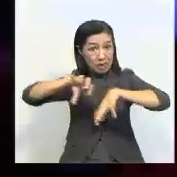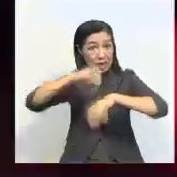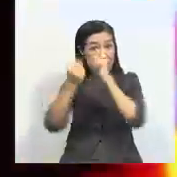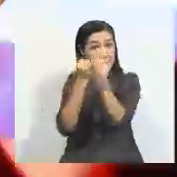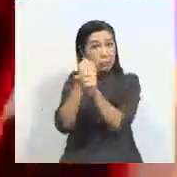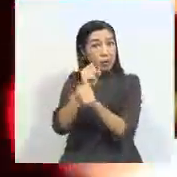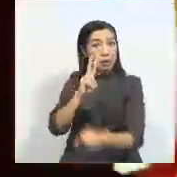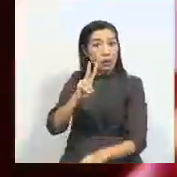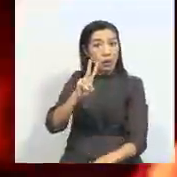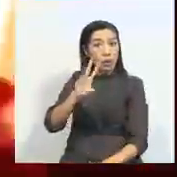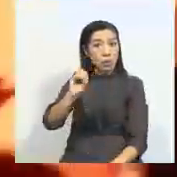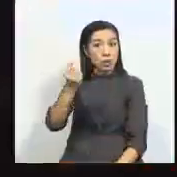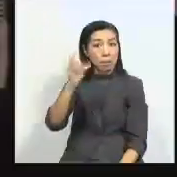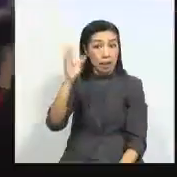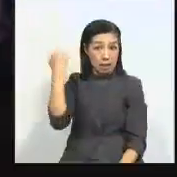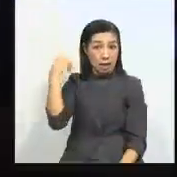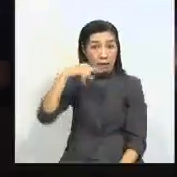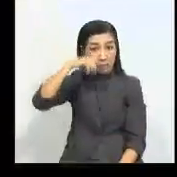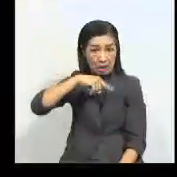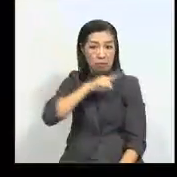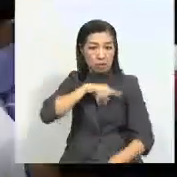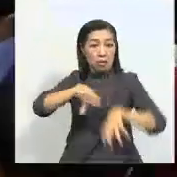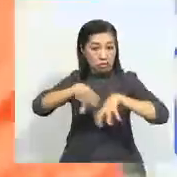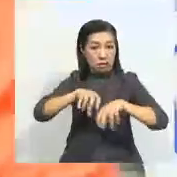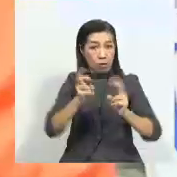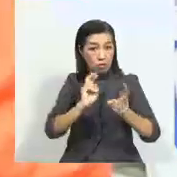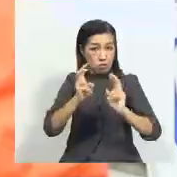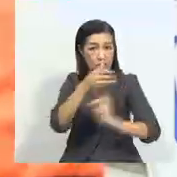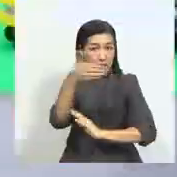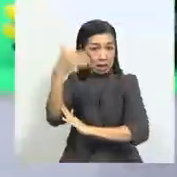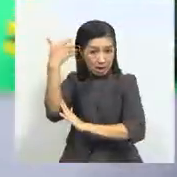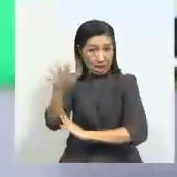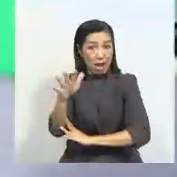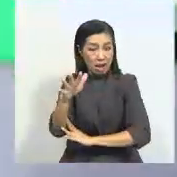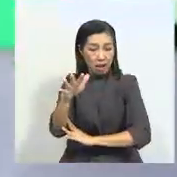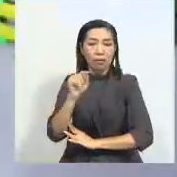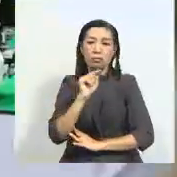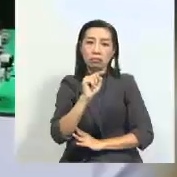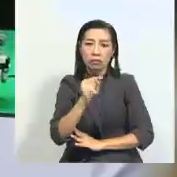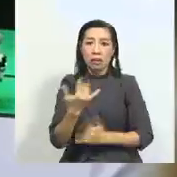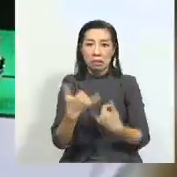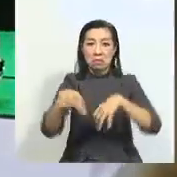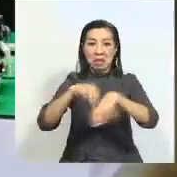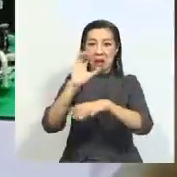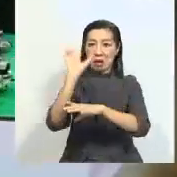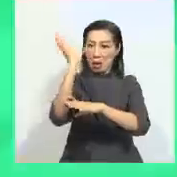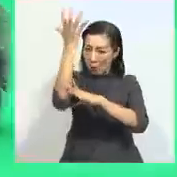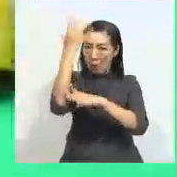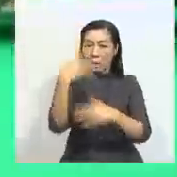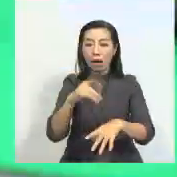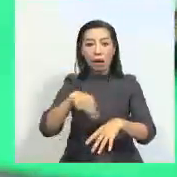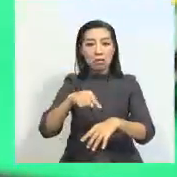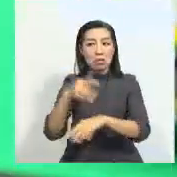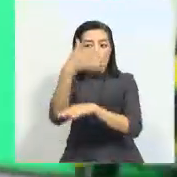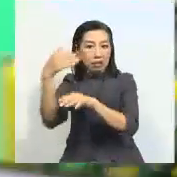งค่ะเมื่อปี2018ไทยเป็นเจ้าภาพในการแข่งขันไปเรียกว่าในระดับโลกเนี่ยนะคะซึ่งการ